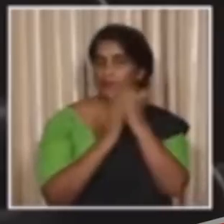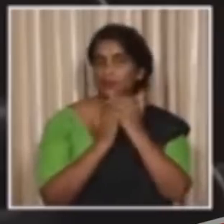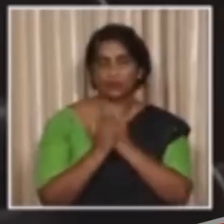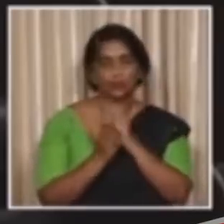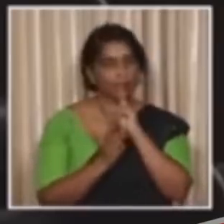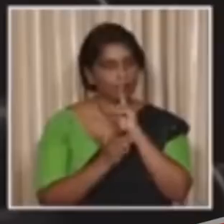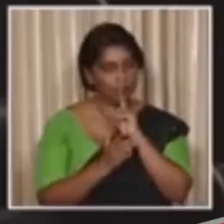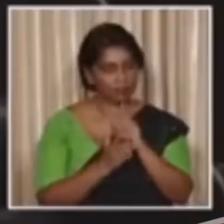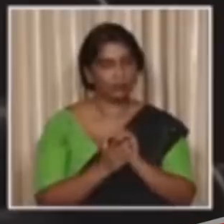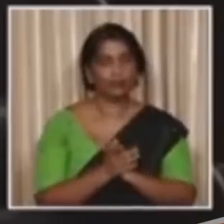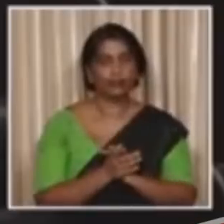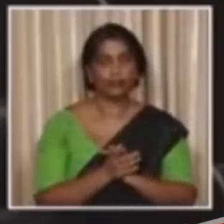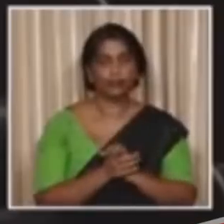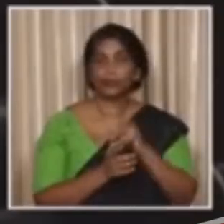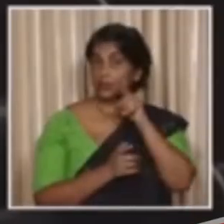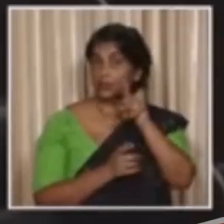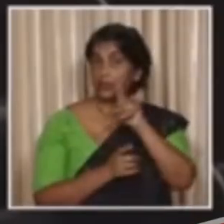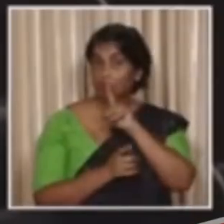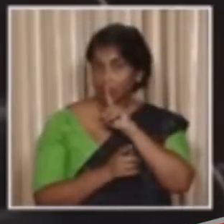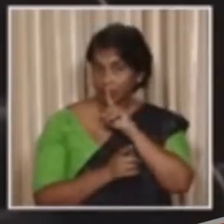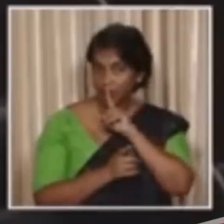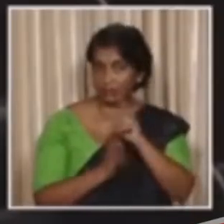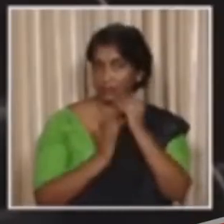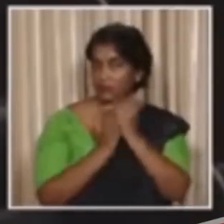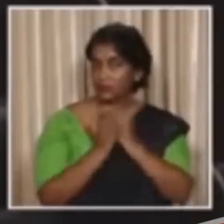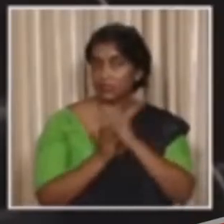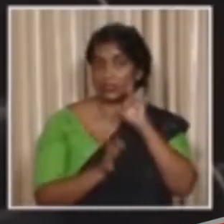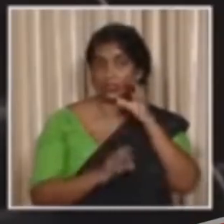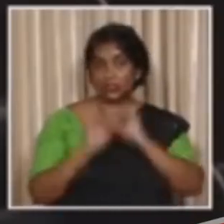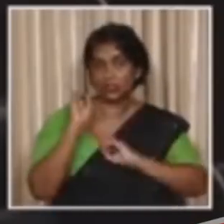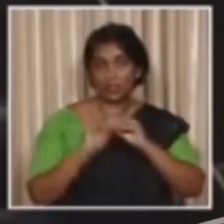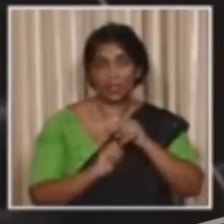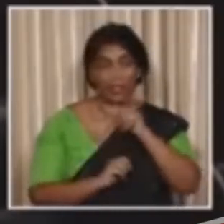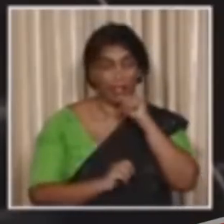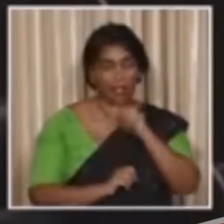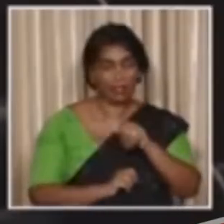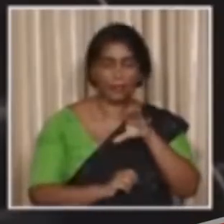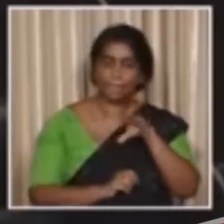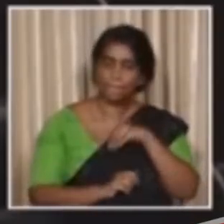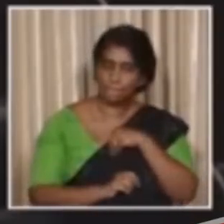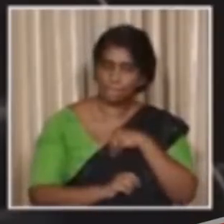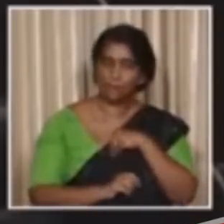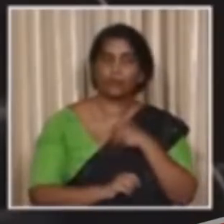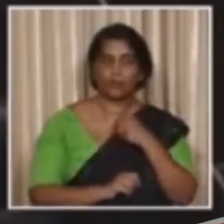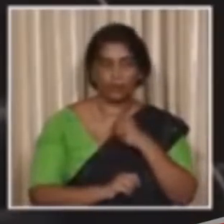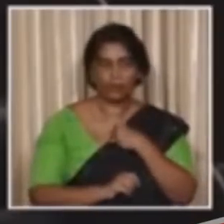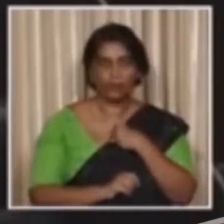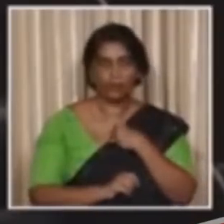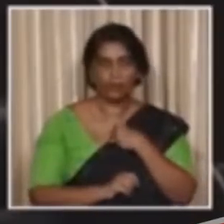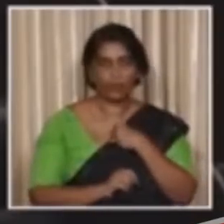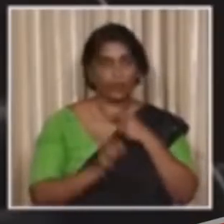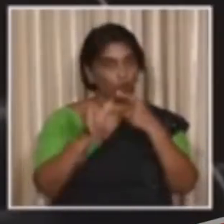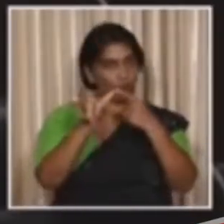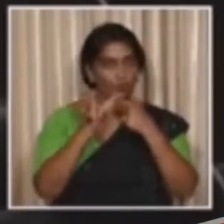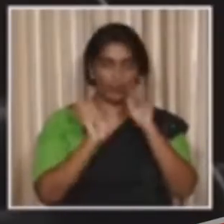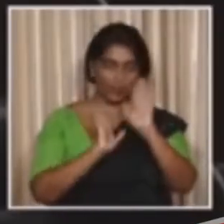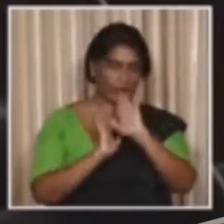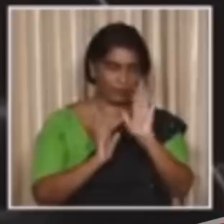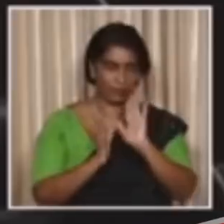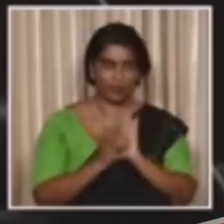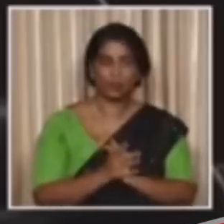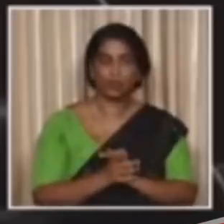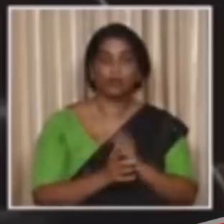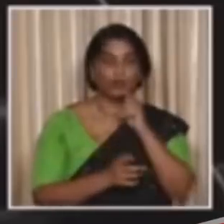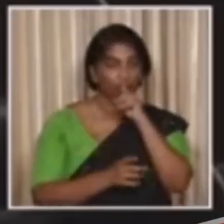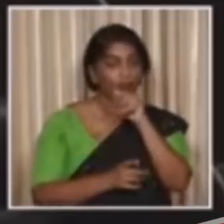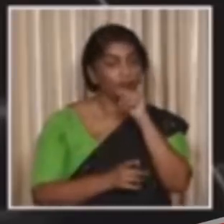කිව්වා දැන් ඔබතුමා ඔය කියන කරුණු 100%ක් සත්‍යයි කියලා පිළිගත්තත් මම ඔබතුමාගෙන් පිළිතුරක් බලාපොරොත්තු වෙන්නේ නෙවෙයි